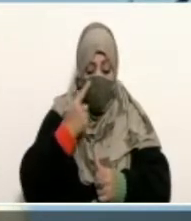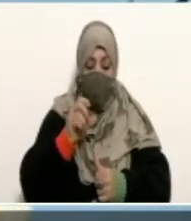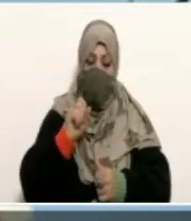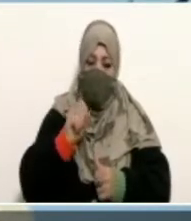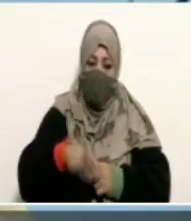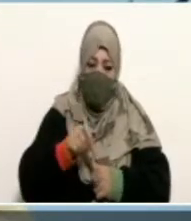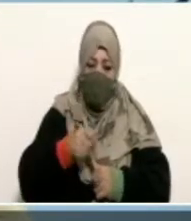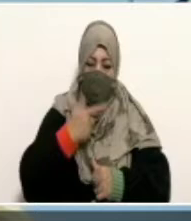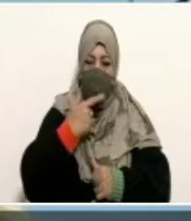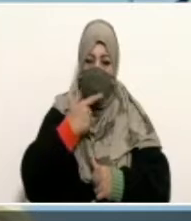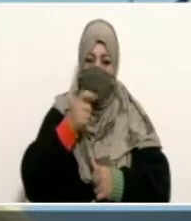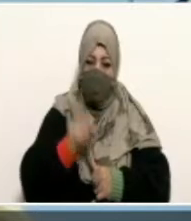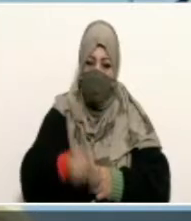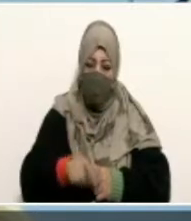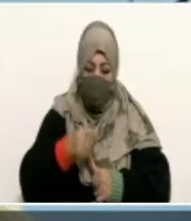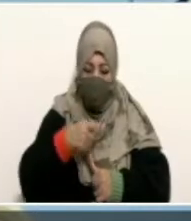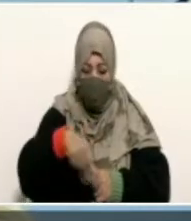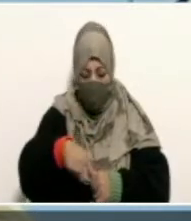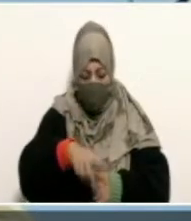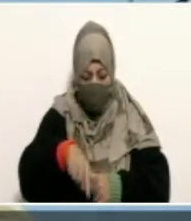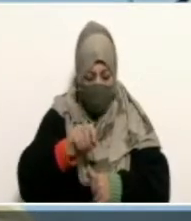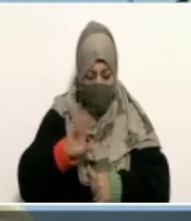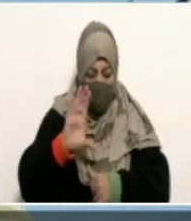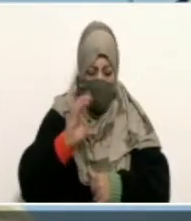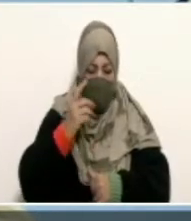أو لا. سؤال آخر